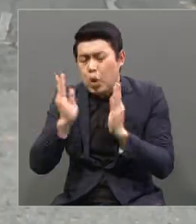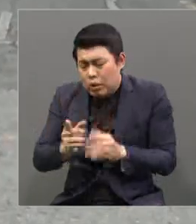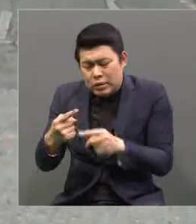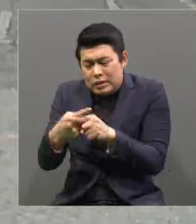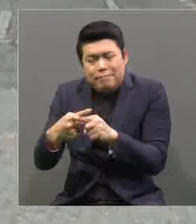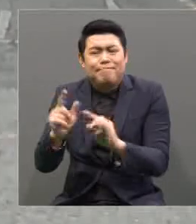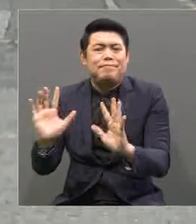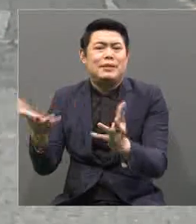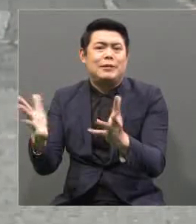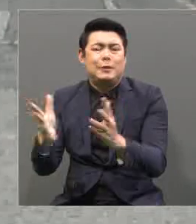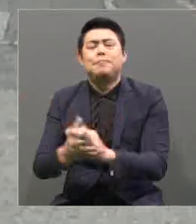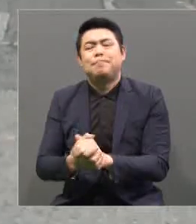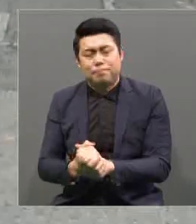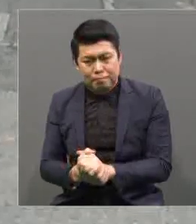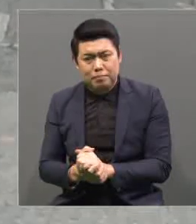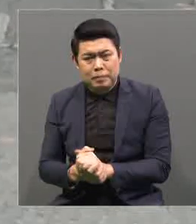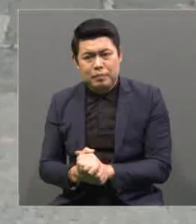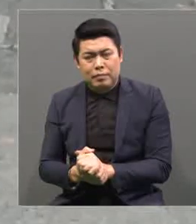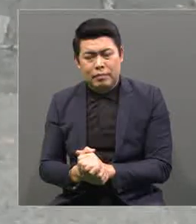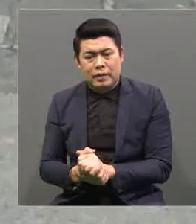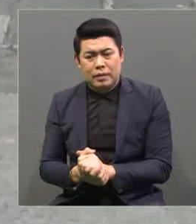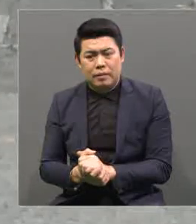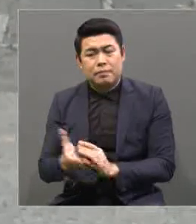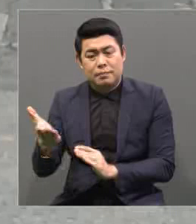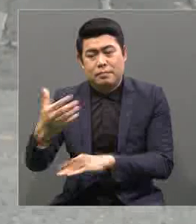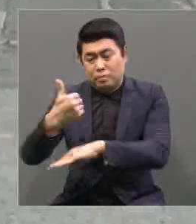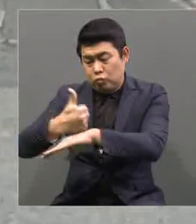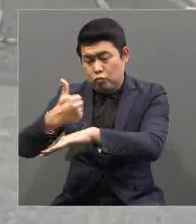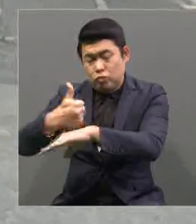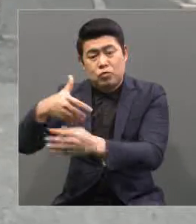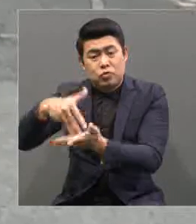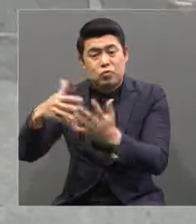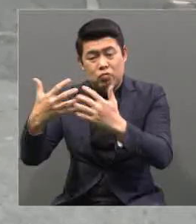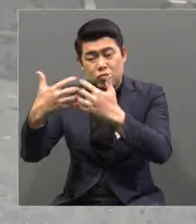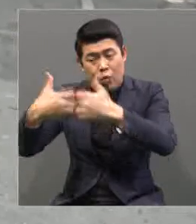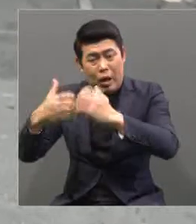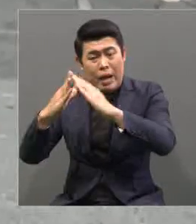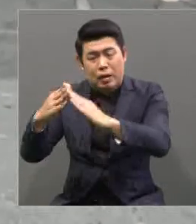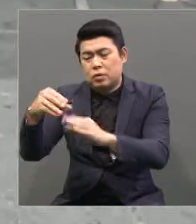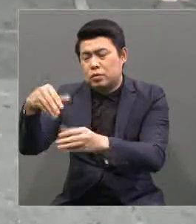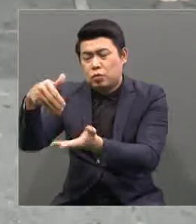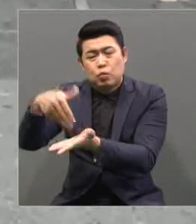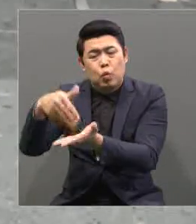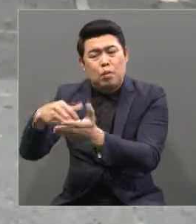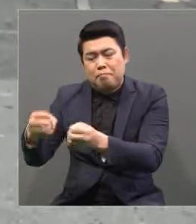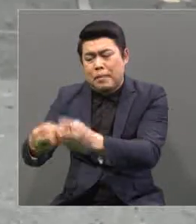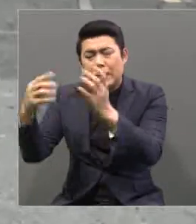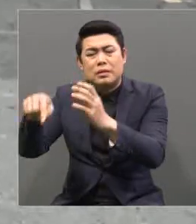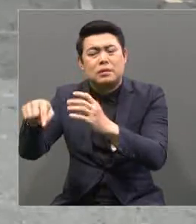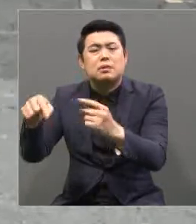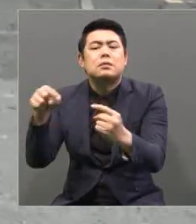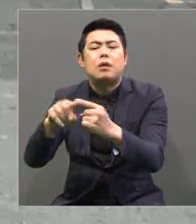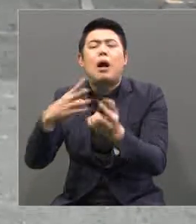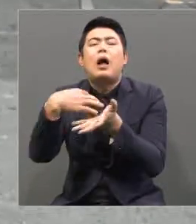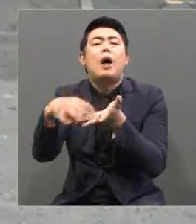าดเจ็บเนี่ยค่ะทางพันเอกอิสเรศศิลางามผู้อำนวยการกองโรงงานวัตถุระเบิดศูนย์อุตสาหการสรรพวุฒิกรมสรรพวุฒิทห